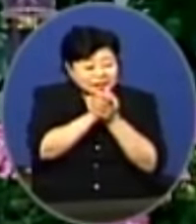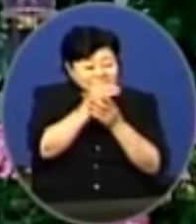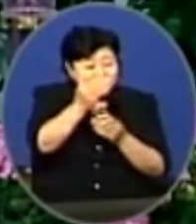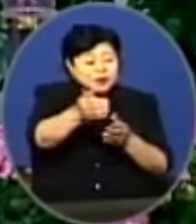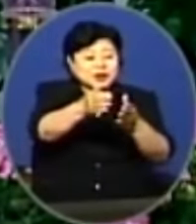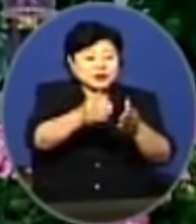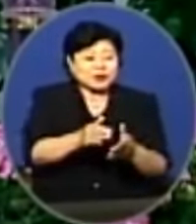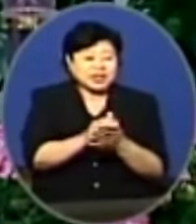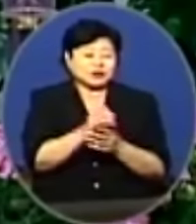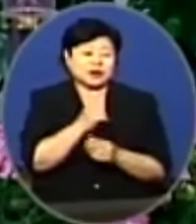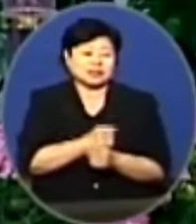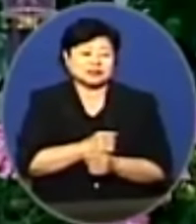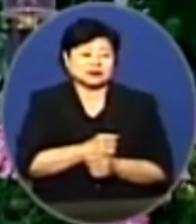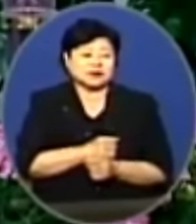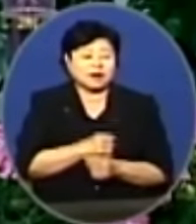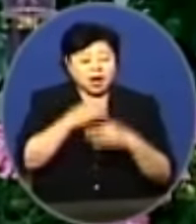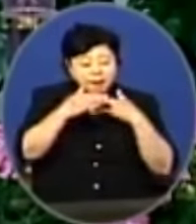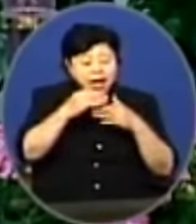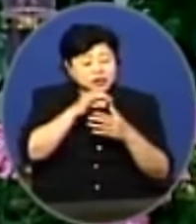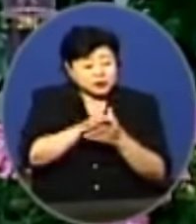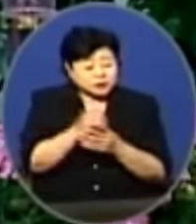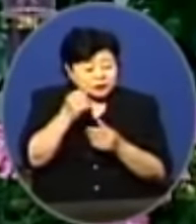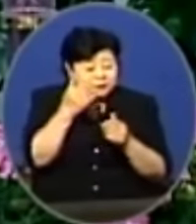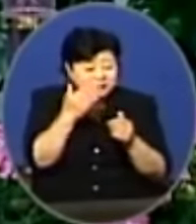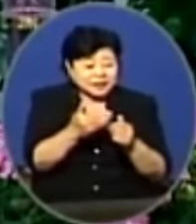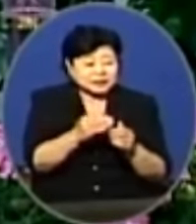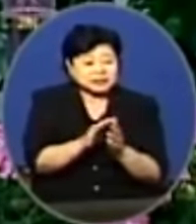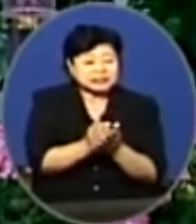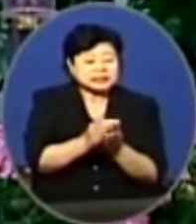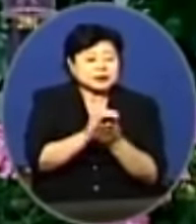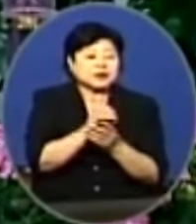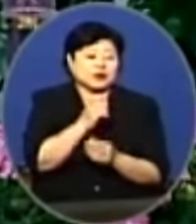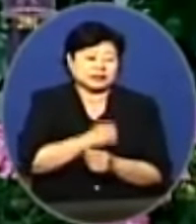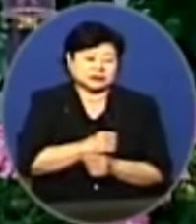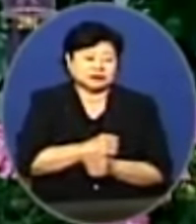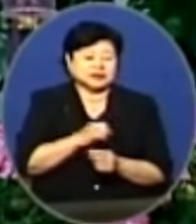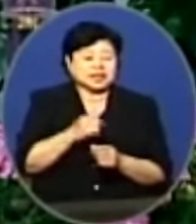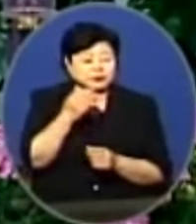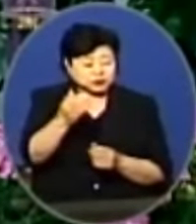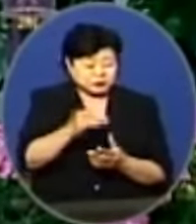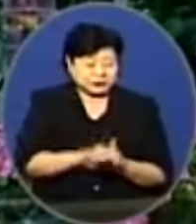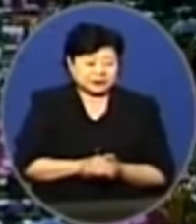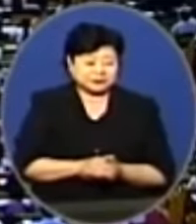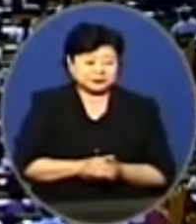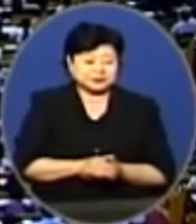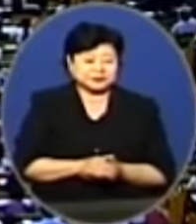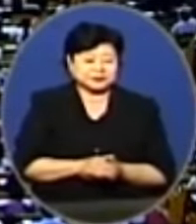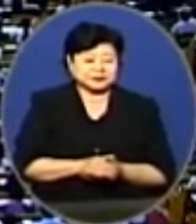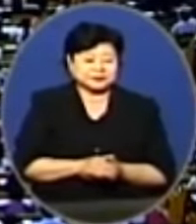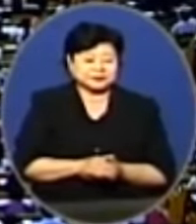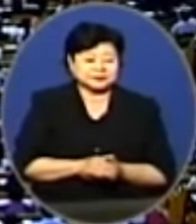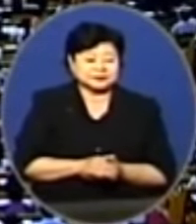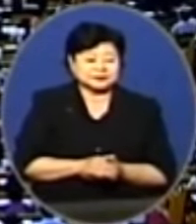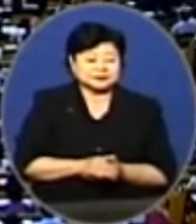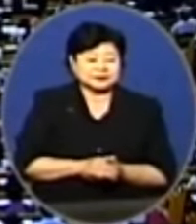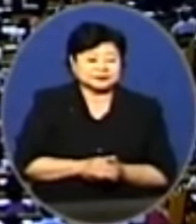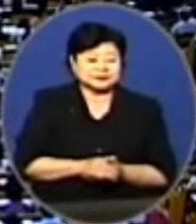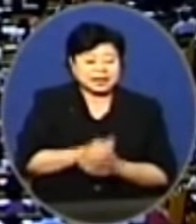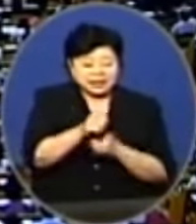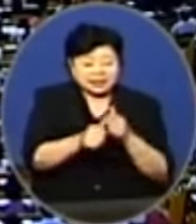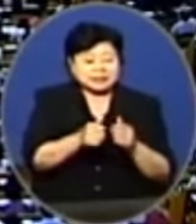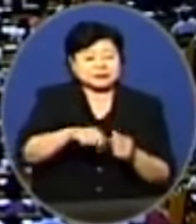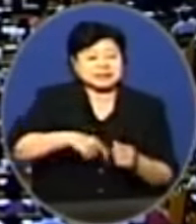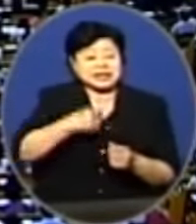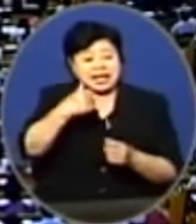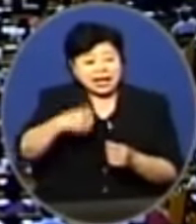여러분을 통해서 기도하시고 방언으로 기도할 때는 성령님이 직접 기도하셔서 응답받도록 해주시는 것입니다. 하나님은